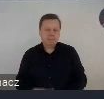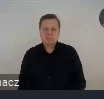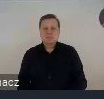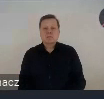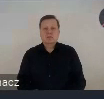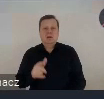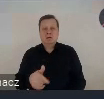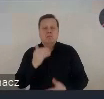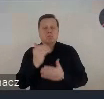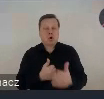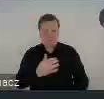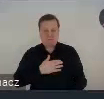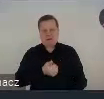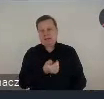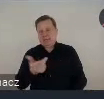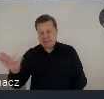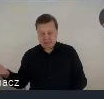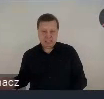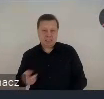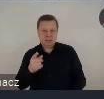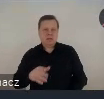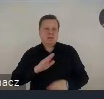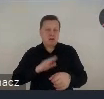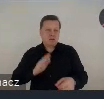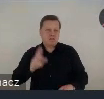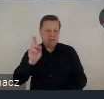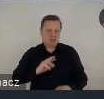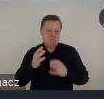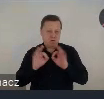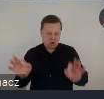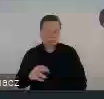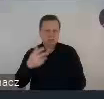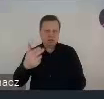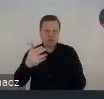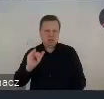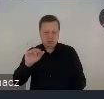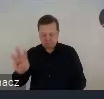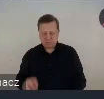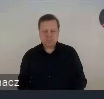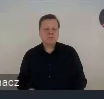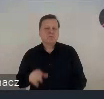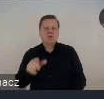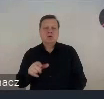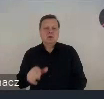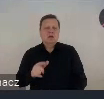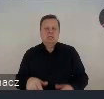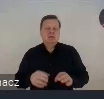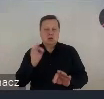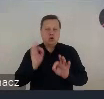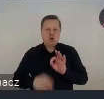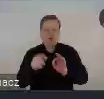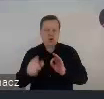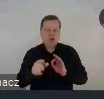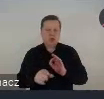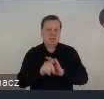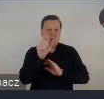kilku programów prowadzonych przez Narodowy Instytut Wolności, które mają ściśle określonych